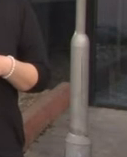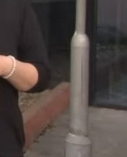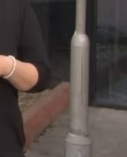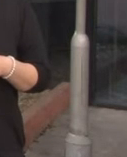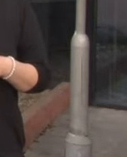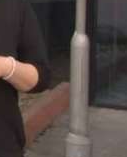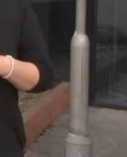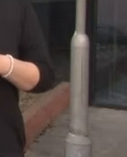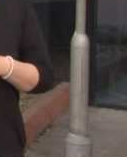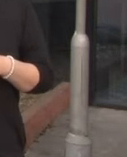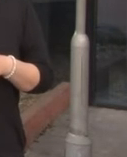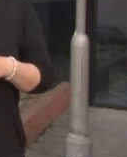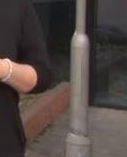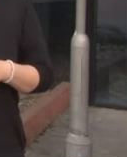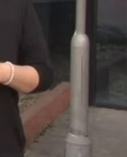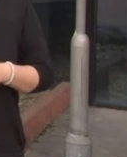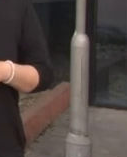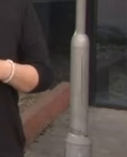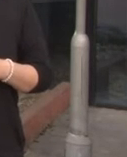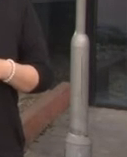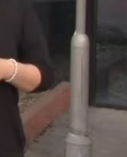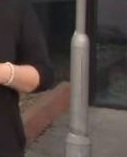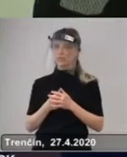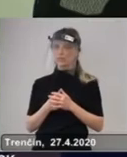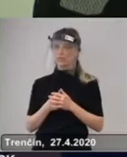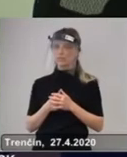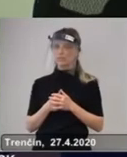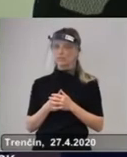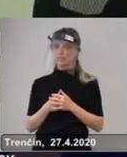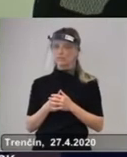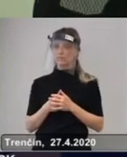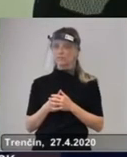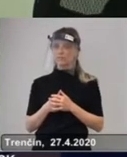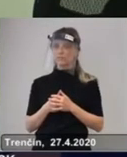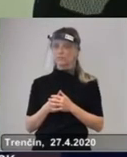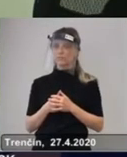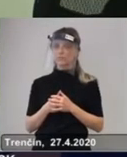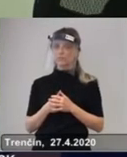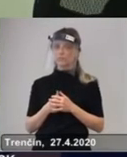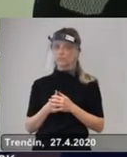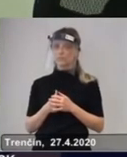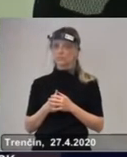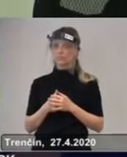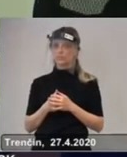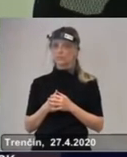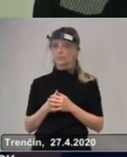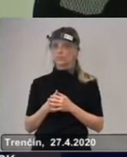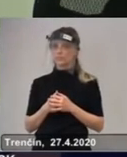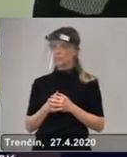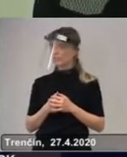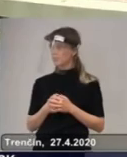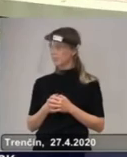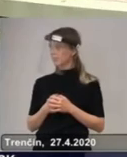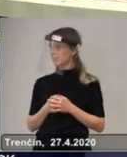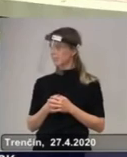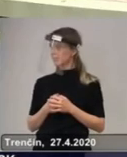také prvenstvo, ktoré máme ako Trenčanská župa, je to, že prvýkrát bolo celé